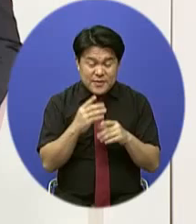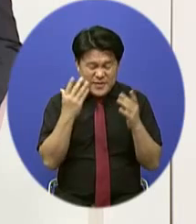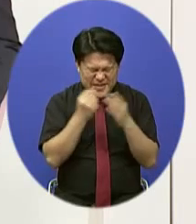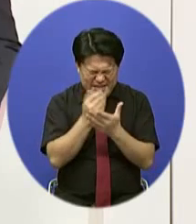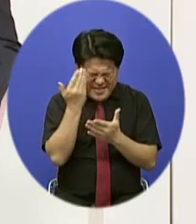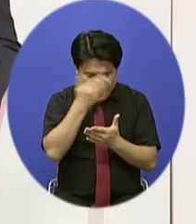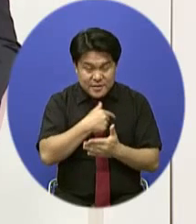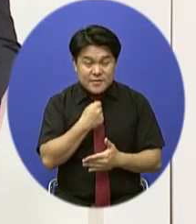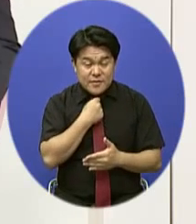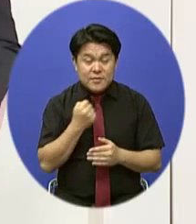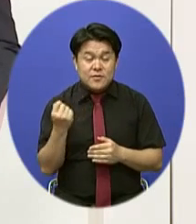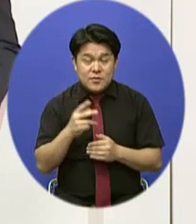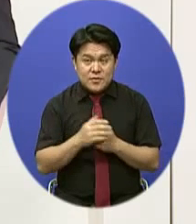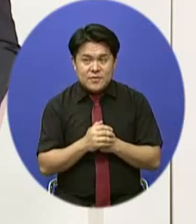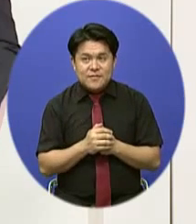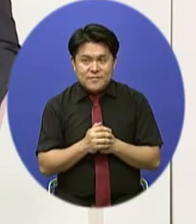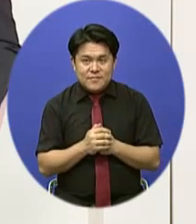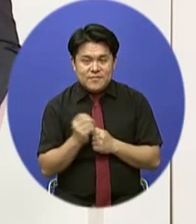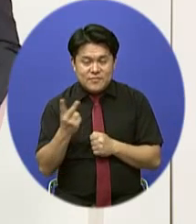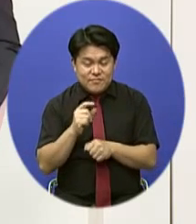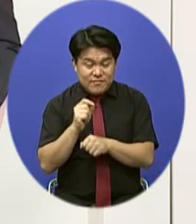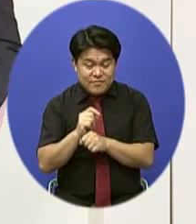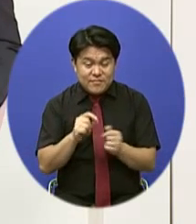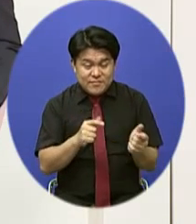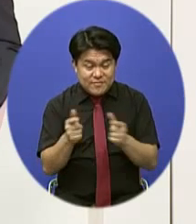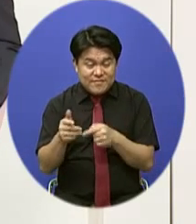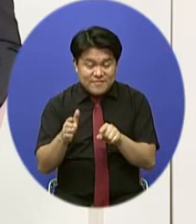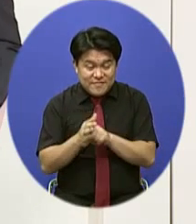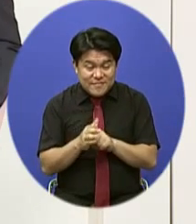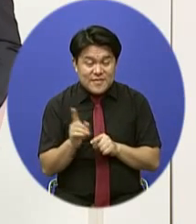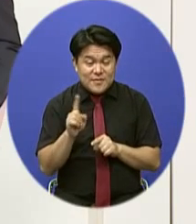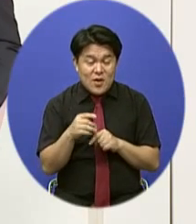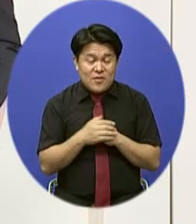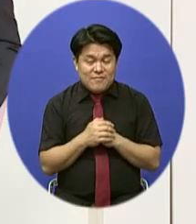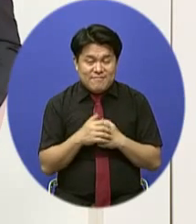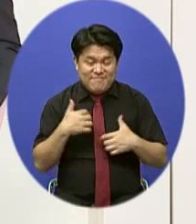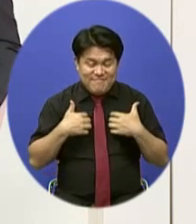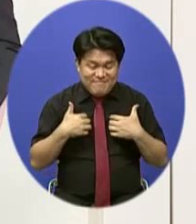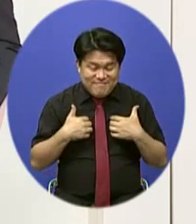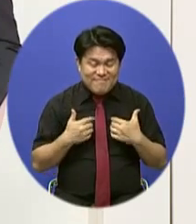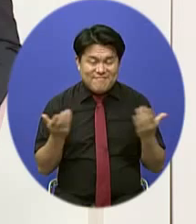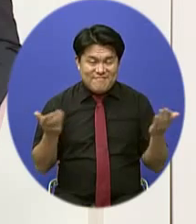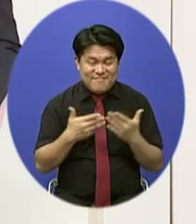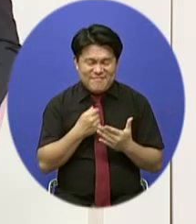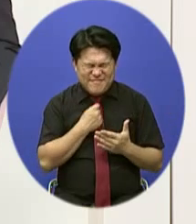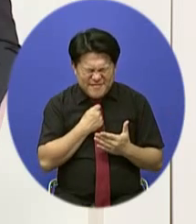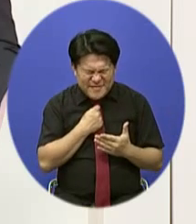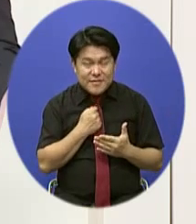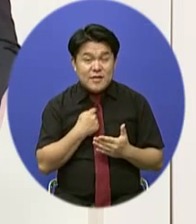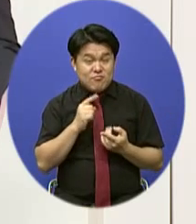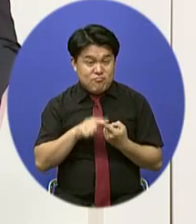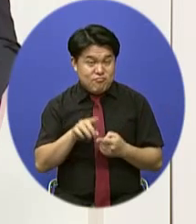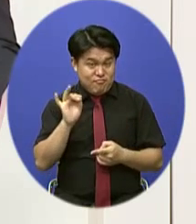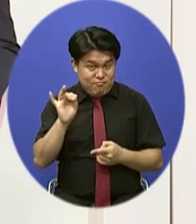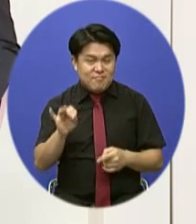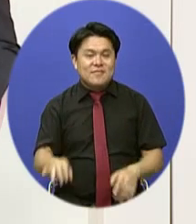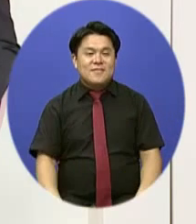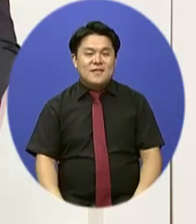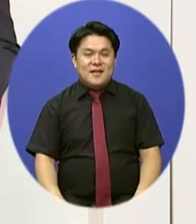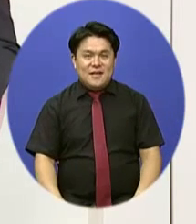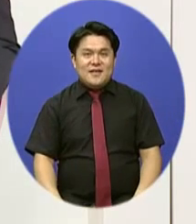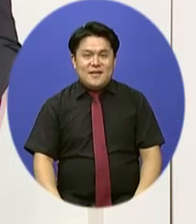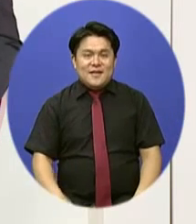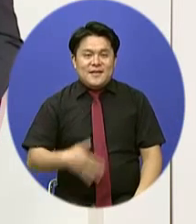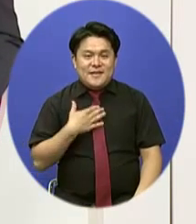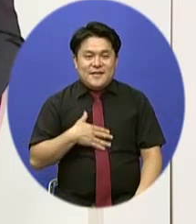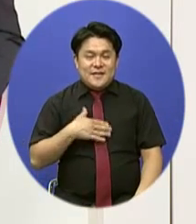바라며 네. 모든 직원들과 함께 즐거운 마무리 근무를 하는 걸 이렇게 만족하고 있습니다. 그래요.